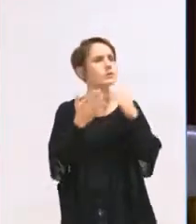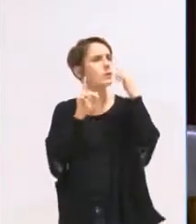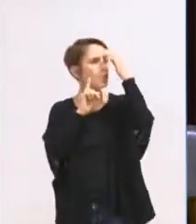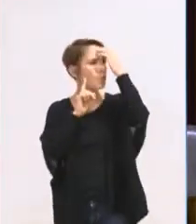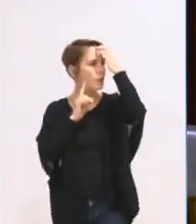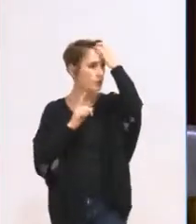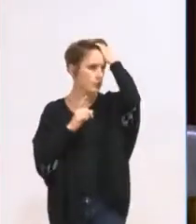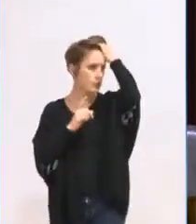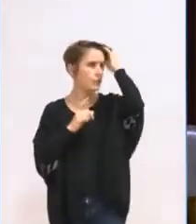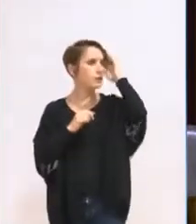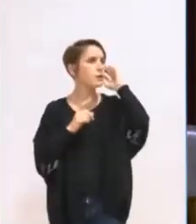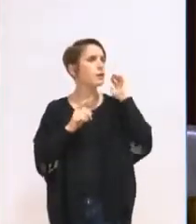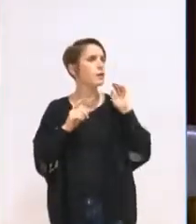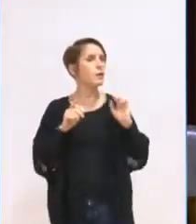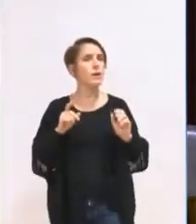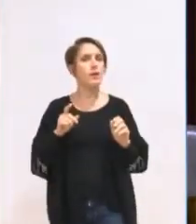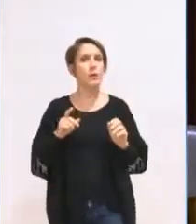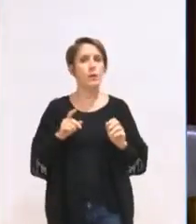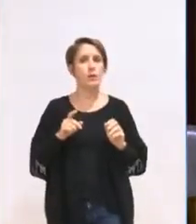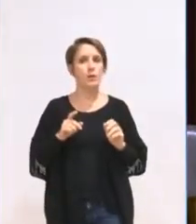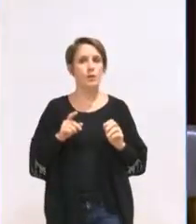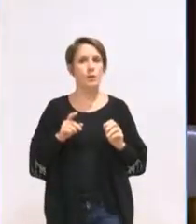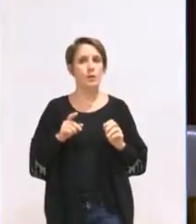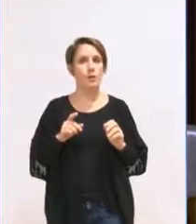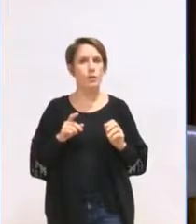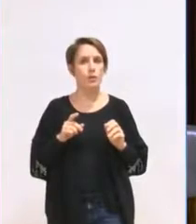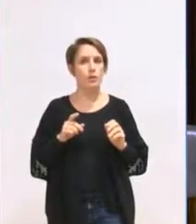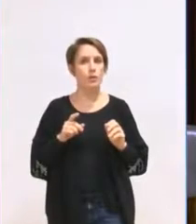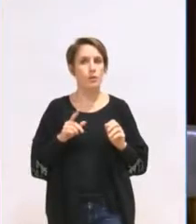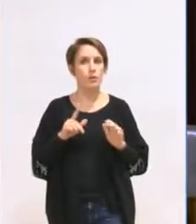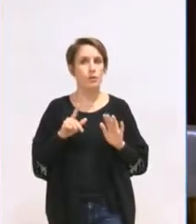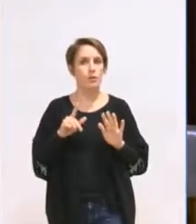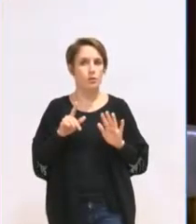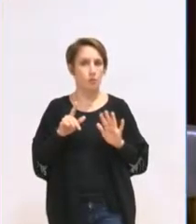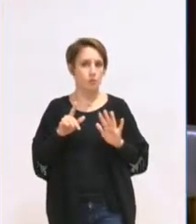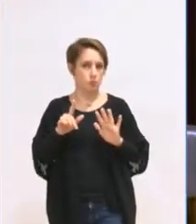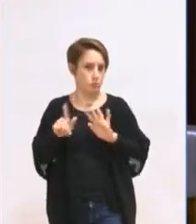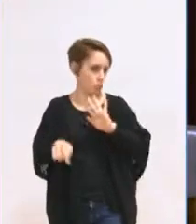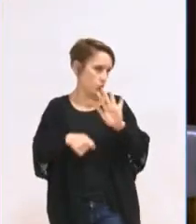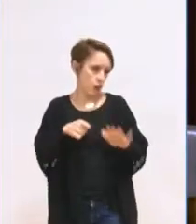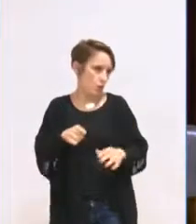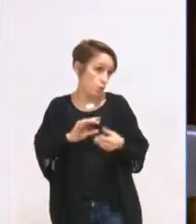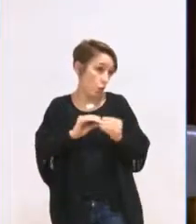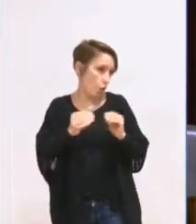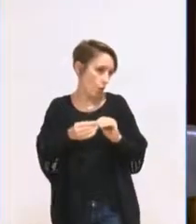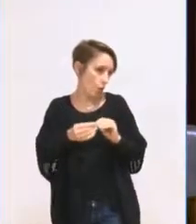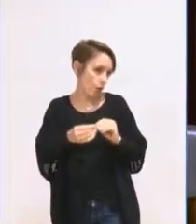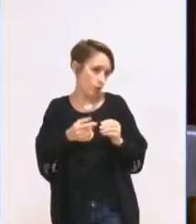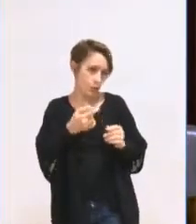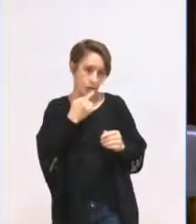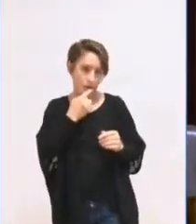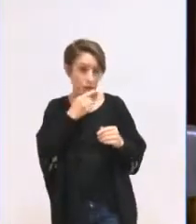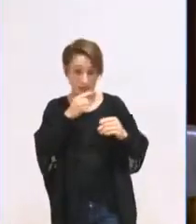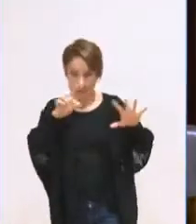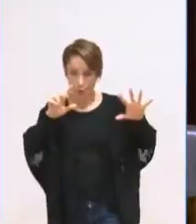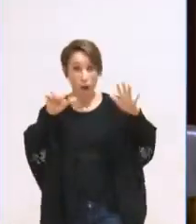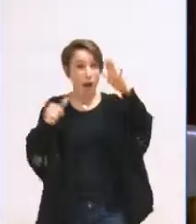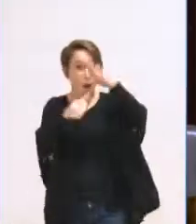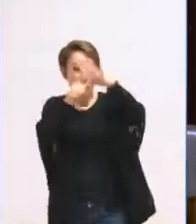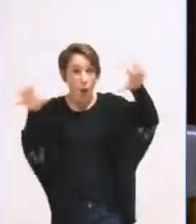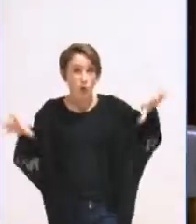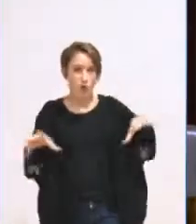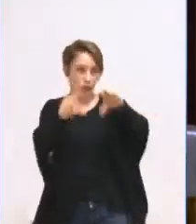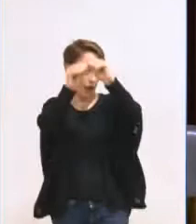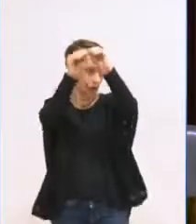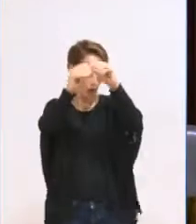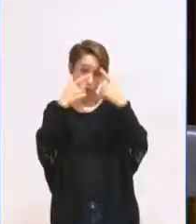tant seulement sur la libre administration des collectivités, il est là, c'est très clair. Sur la recentralisation, il est là, c'est très